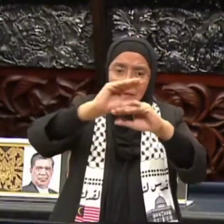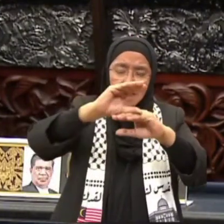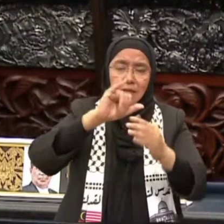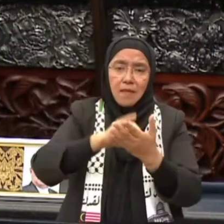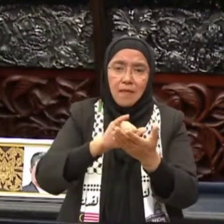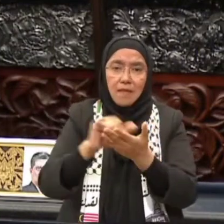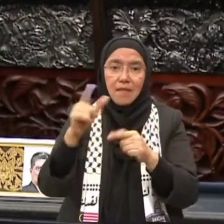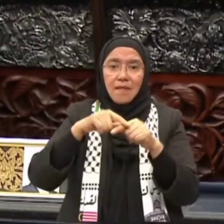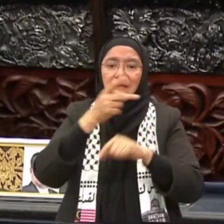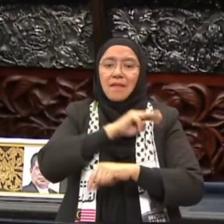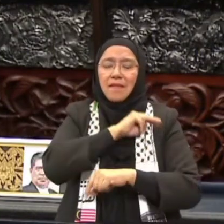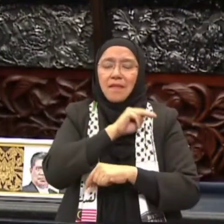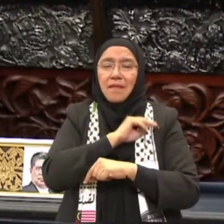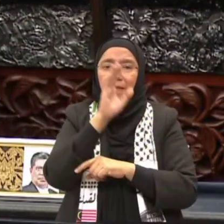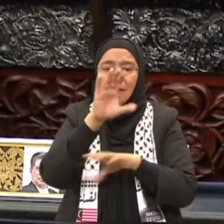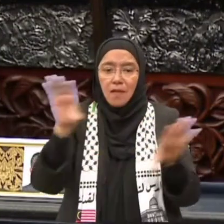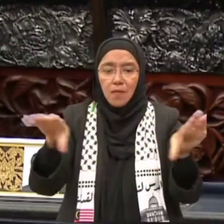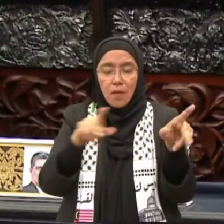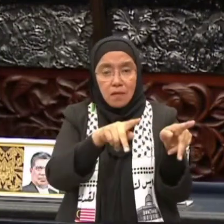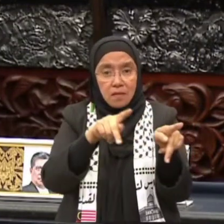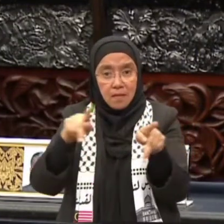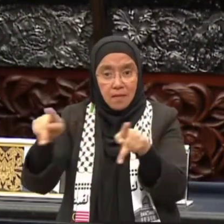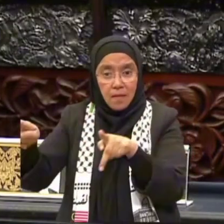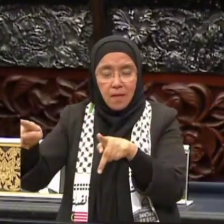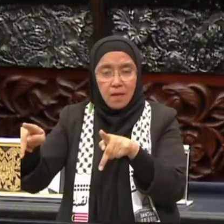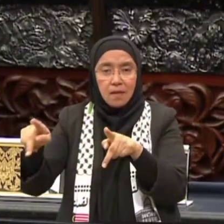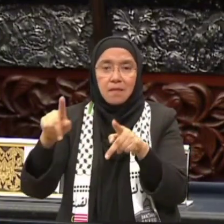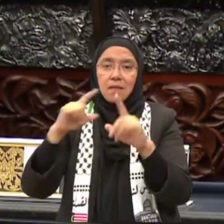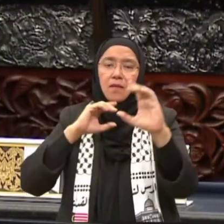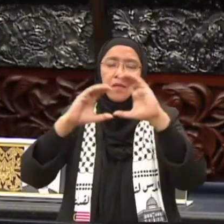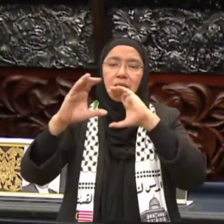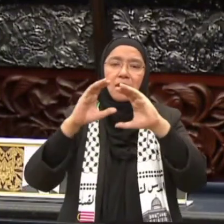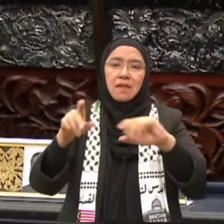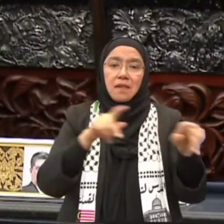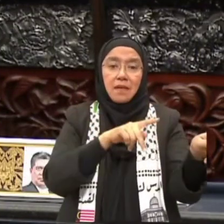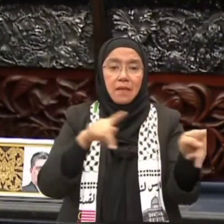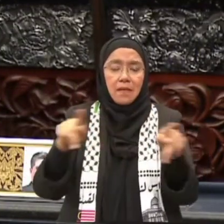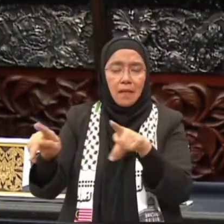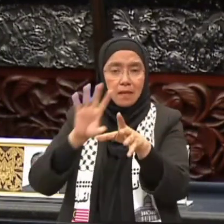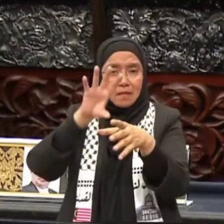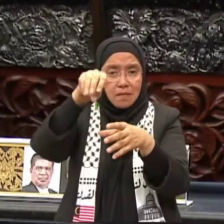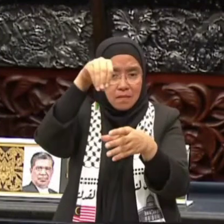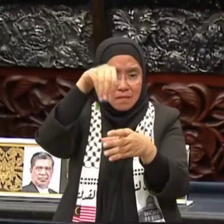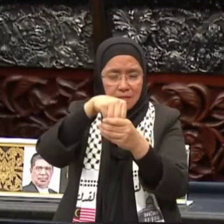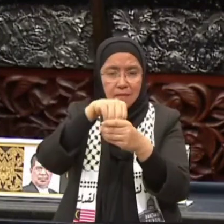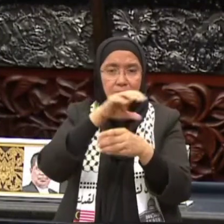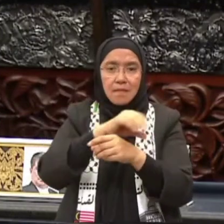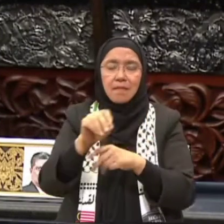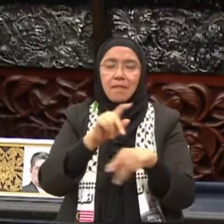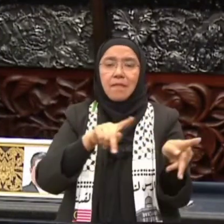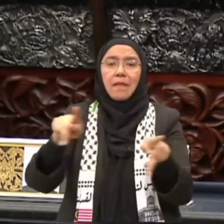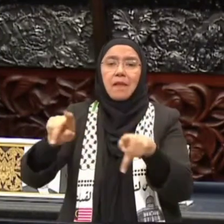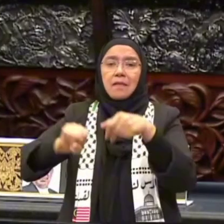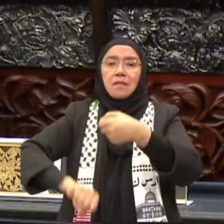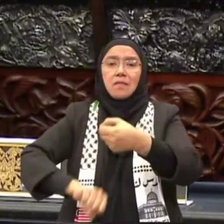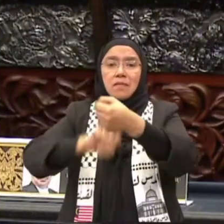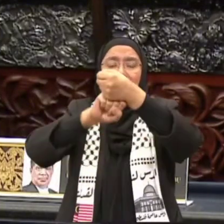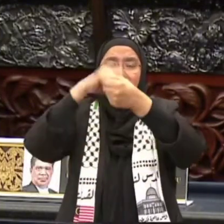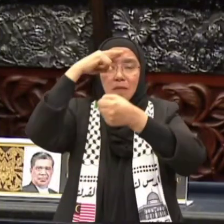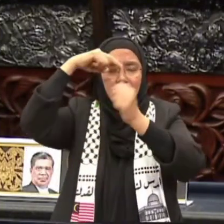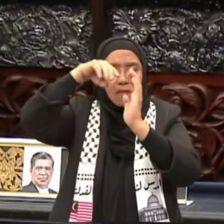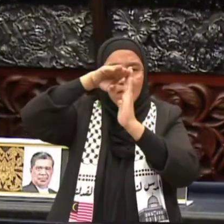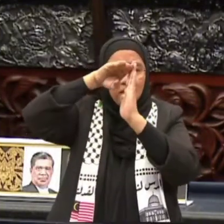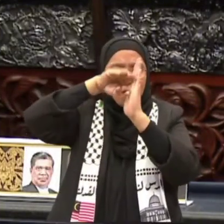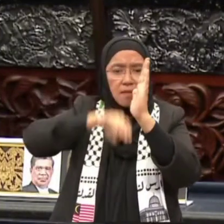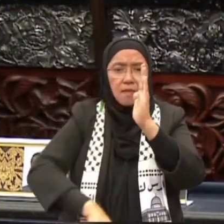tindakan susulan seperti pelan komunikasi, pelan libat urus dan pelan sokongan untuk